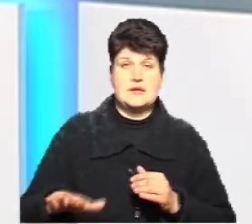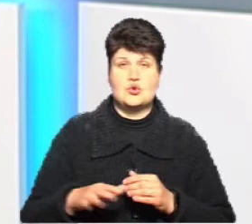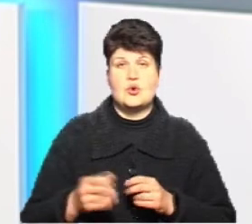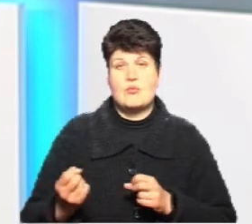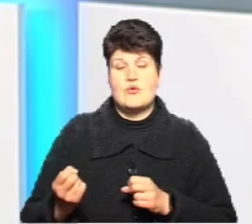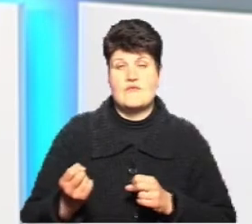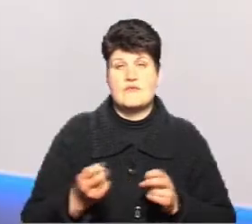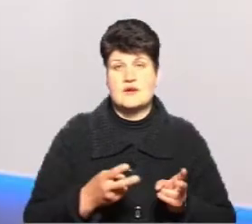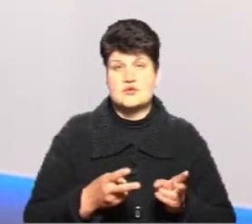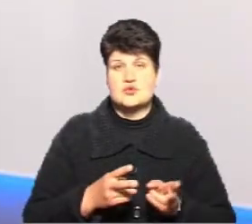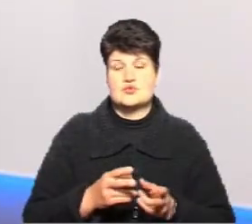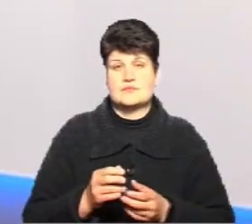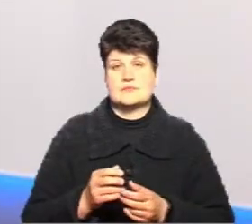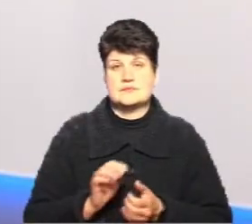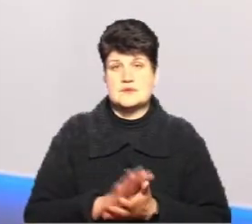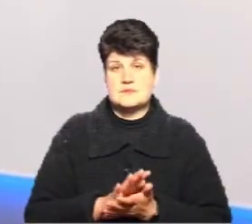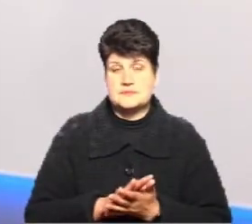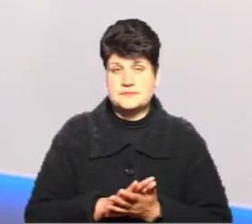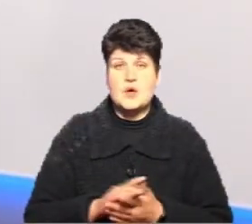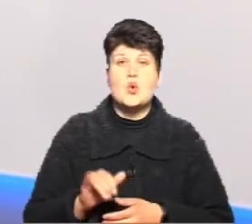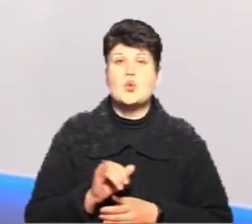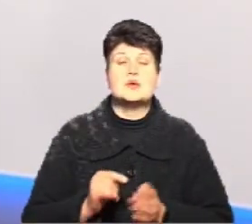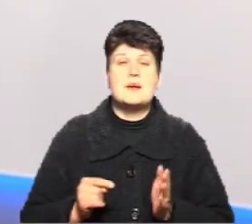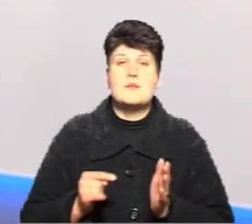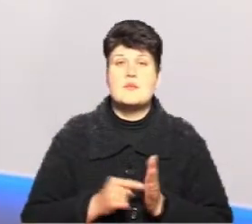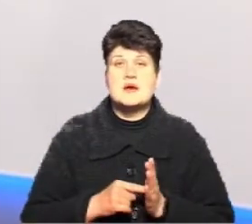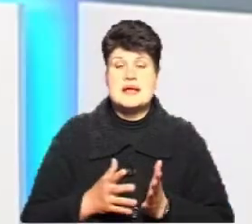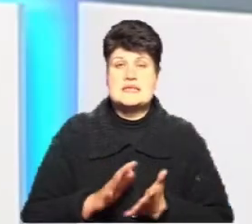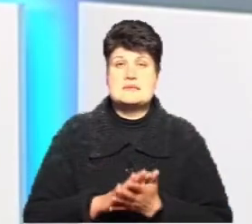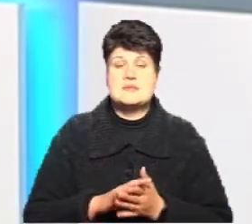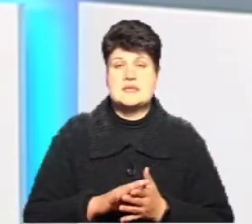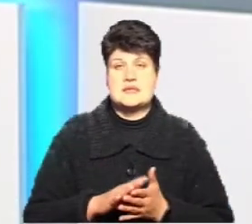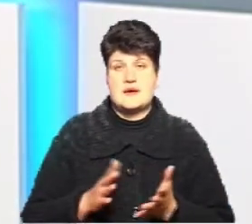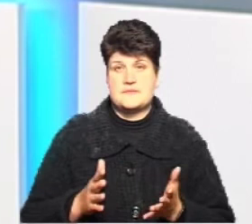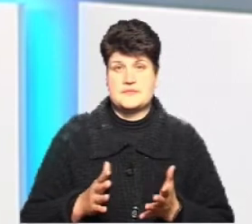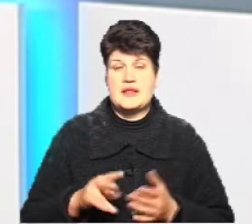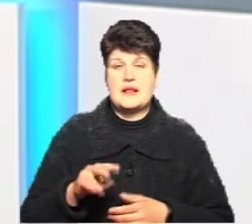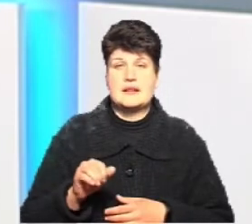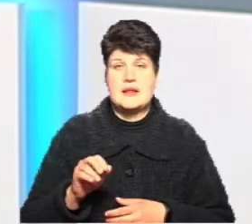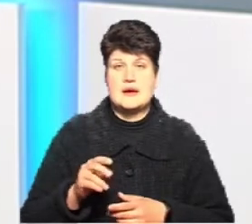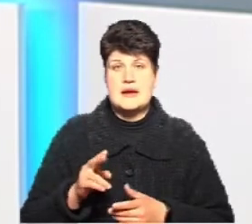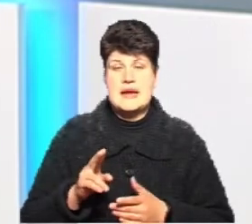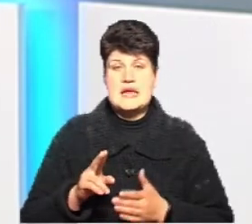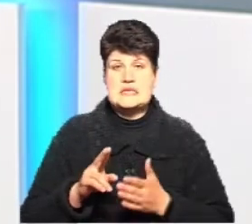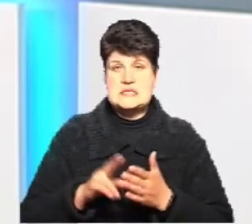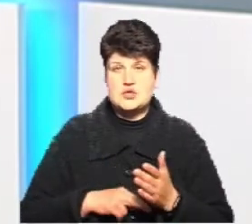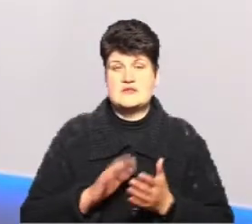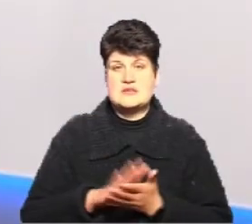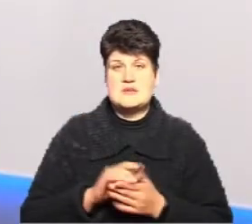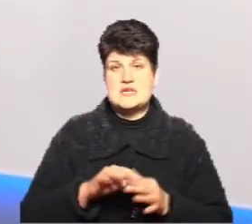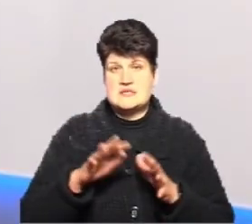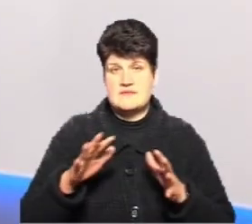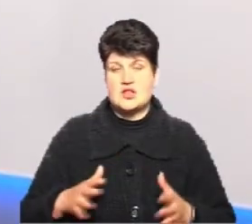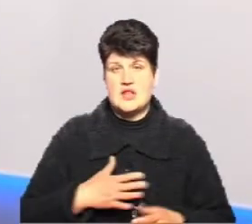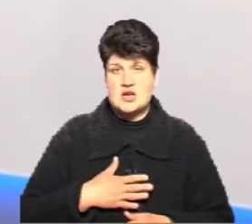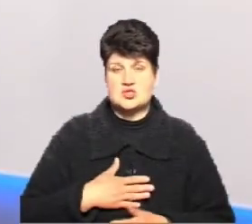твердих побутових відходів. Зрозумів, куди потрапляє взагалі сміття з Лановецької громади? На ліцензоване сміттєзвалище, наше Лановецьке сміттєзвалище. Воно діє